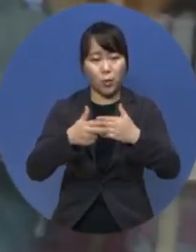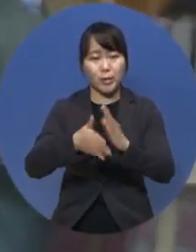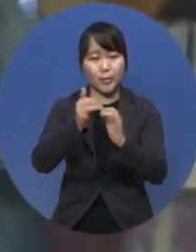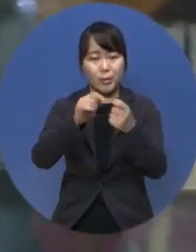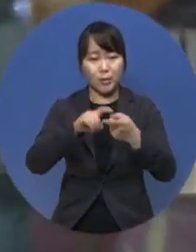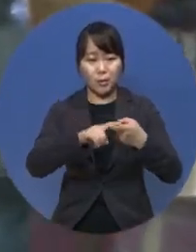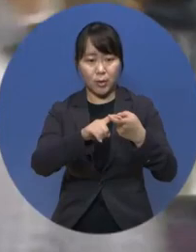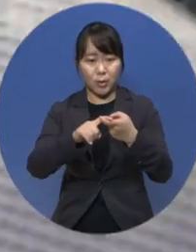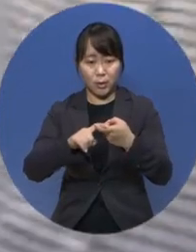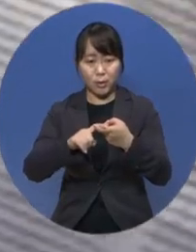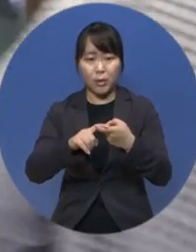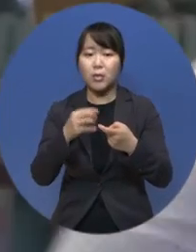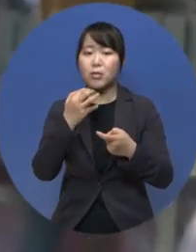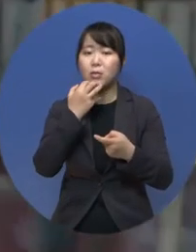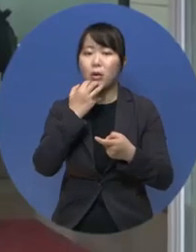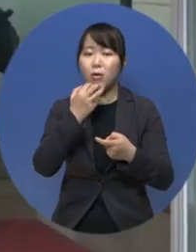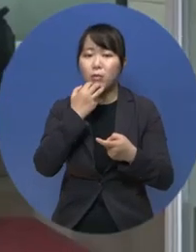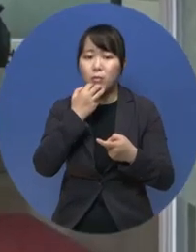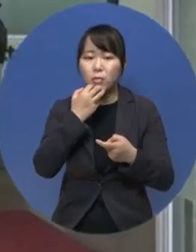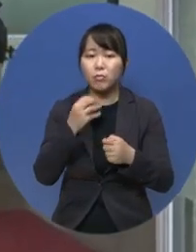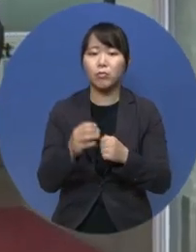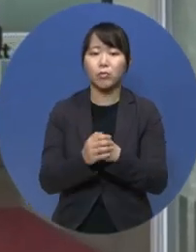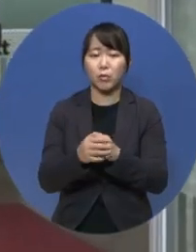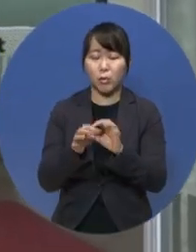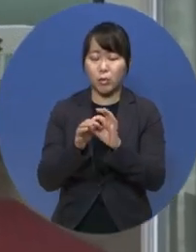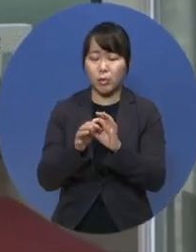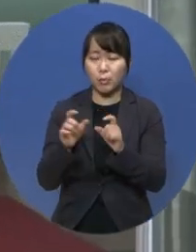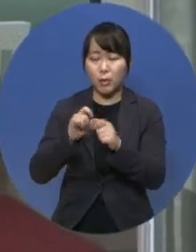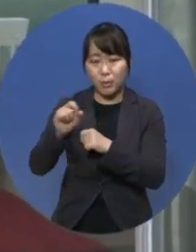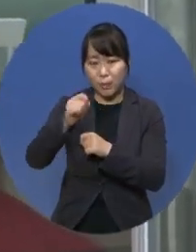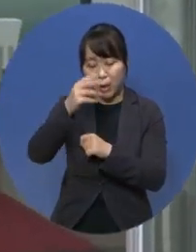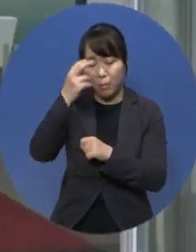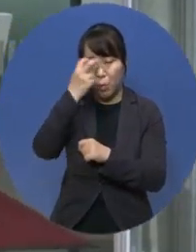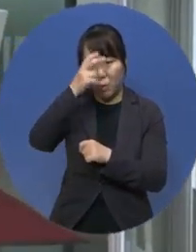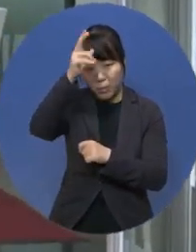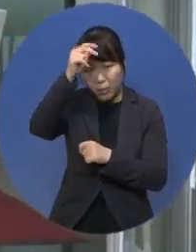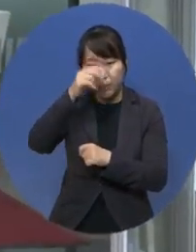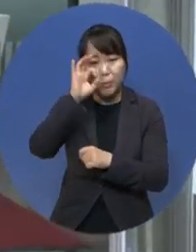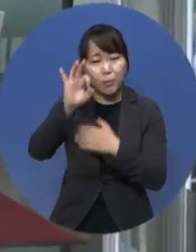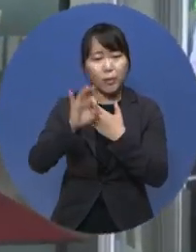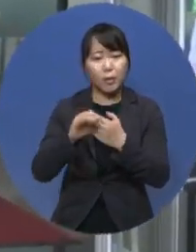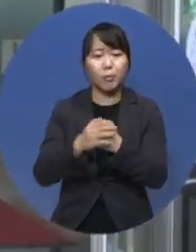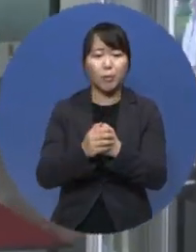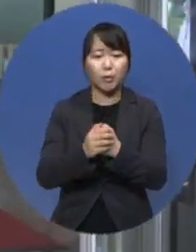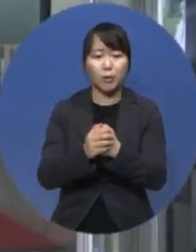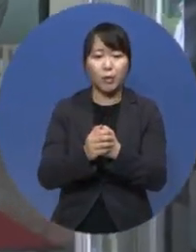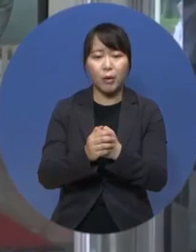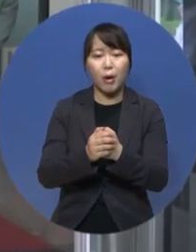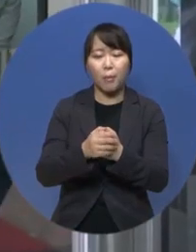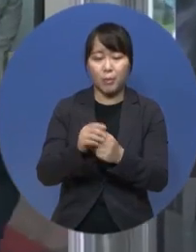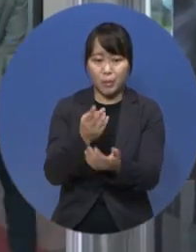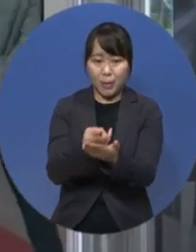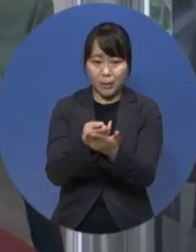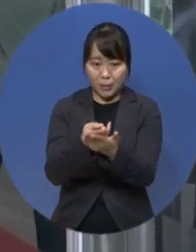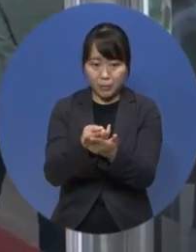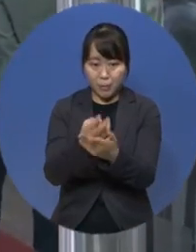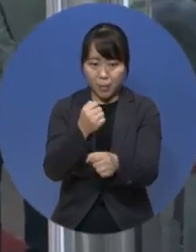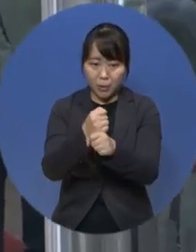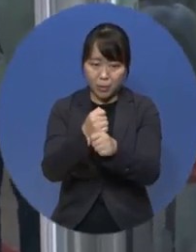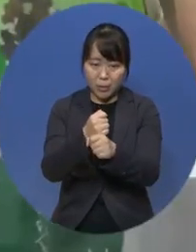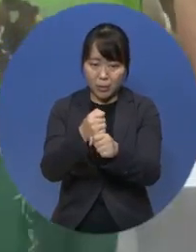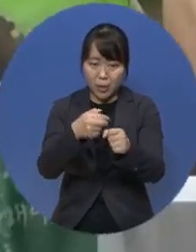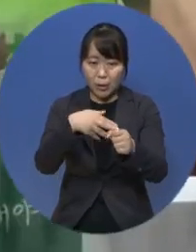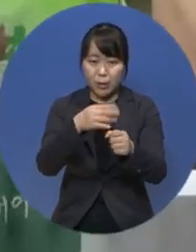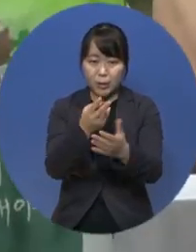서울서부지법 은 야돈 다음주에 물질인 모자 2 또 분말을 이 펜의 매트리스 침대 를 제작하고 친 돼서